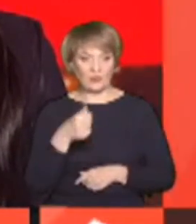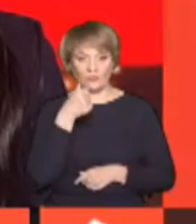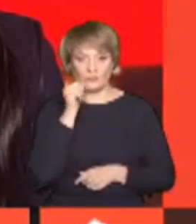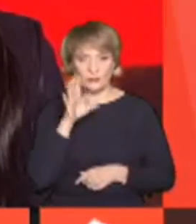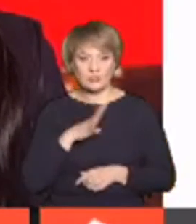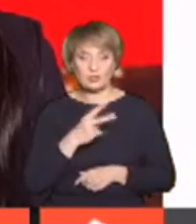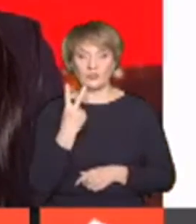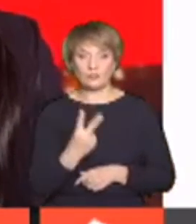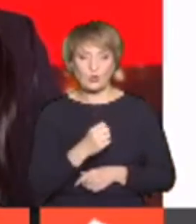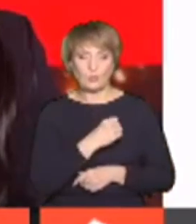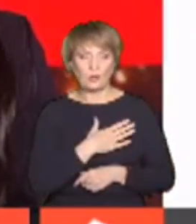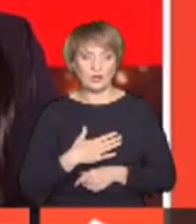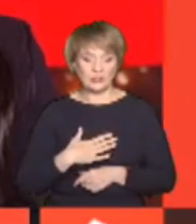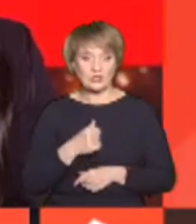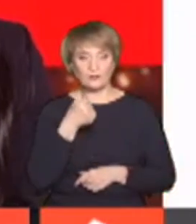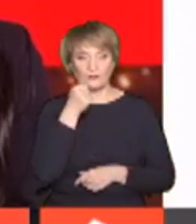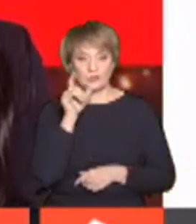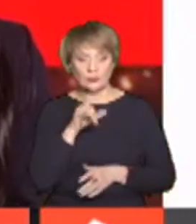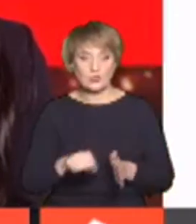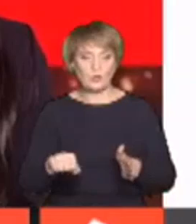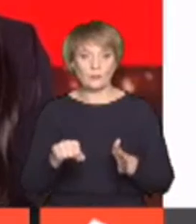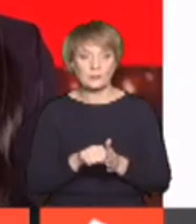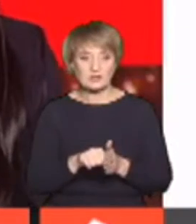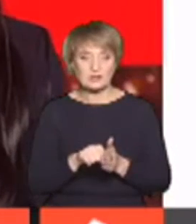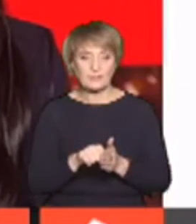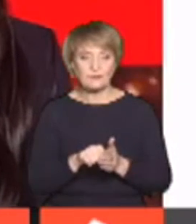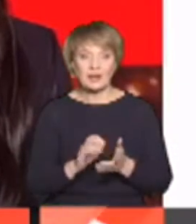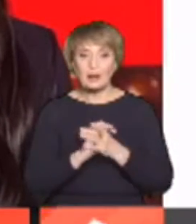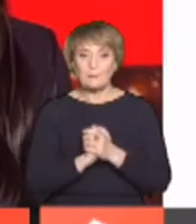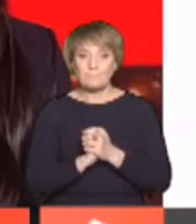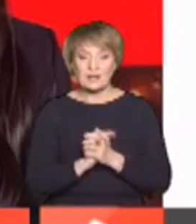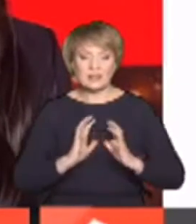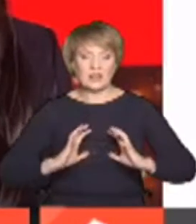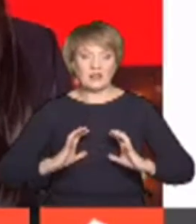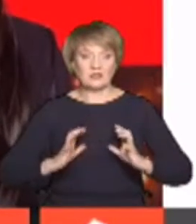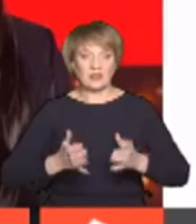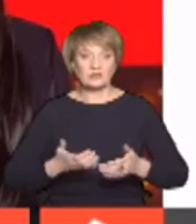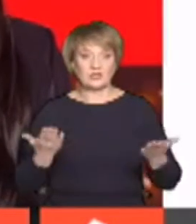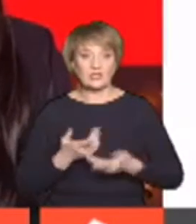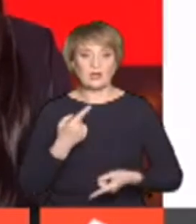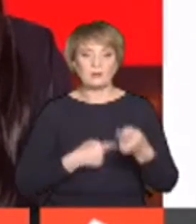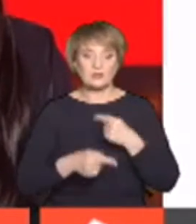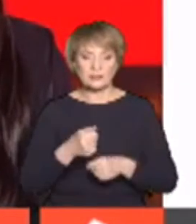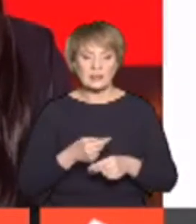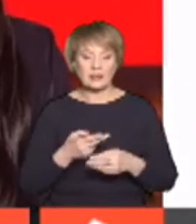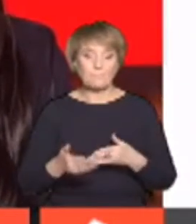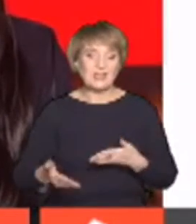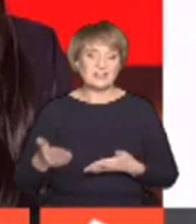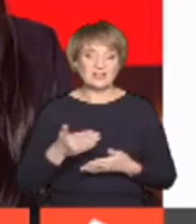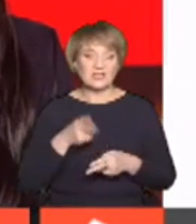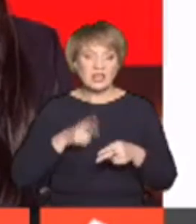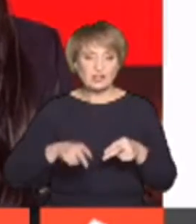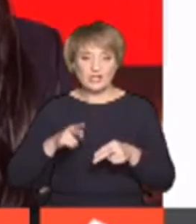вчора було двоє поранених, вчора у нас ще й підбили мирний трактор, який повертався з польових робіт. Це безкінечна історія. Тому